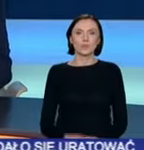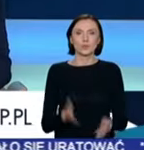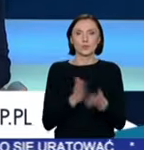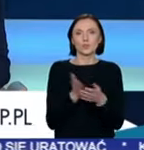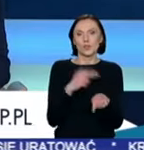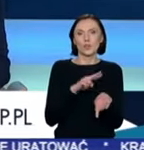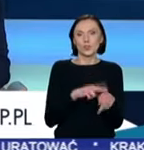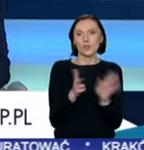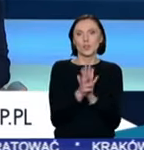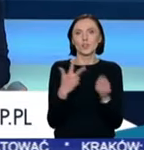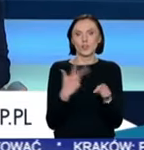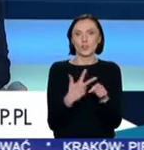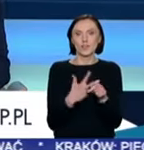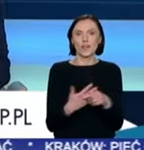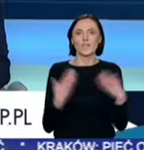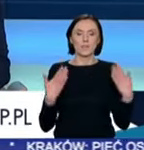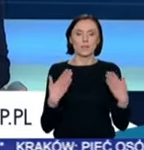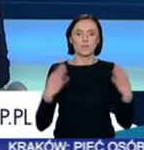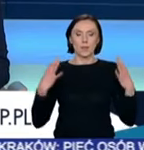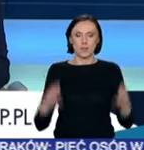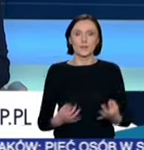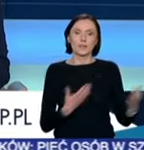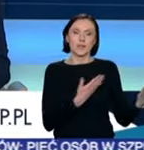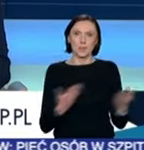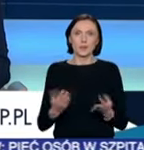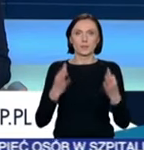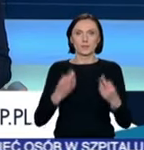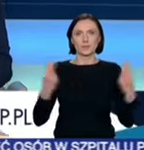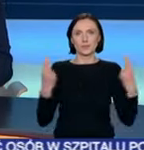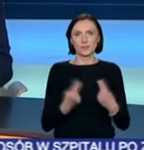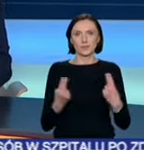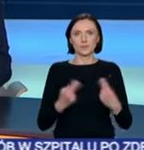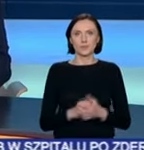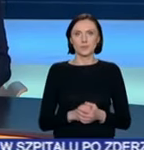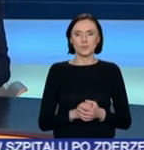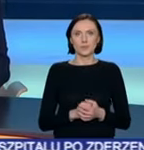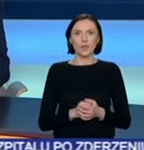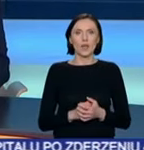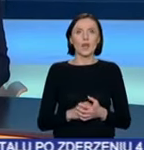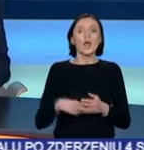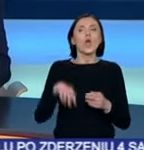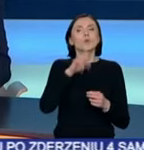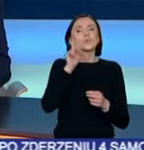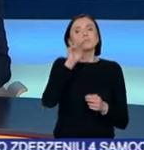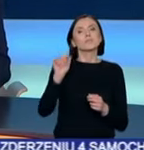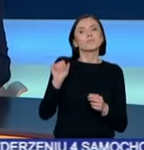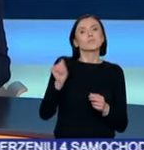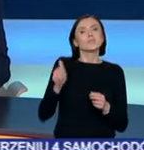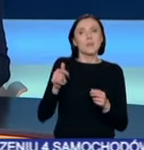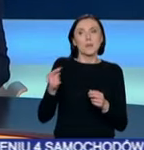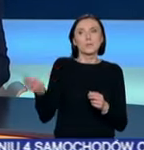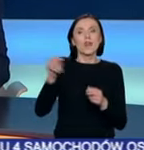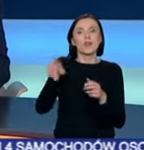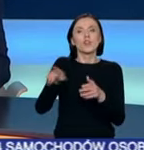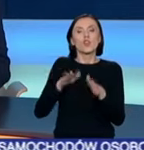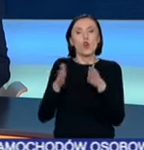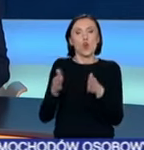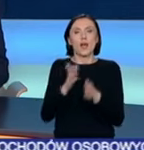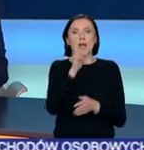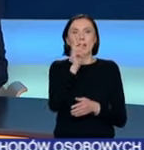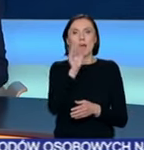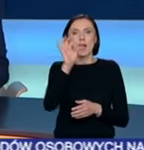Minęła 18:30. Katarzyna Pisarek, witam Państwa i zapraszam na kronikę. Geolodzy na drodze krajowej w Kasinie Wielkiej sprawdzają, kiedy znów